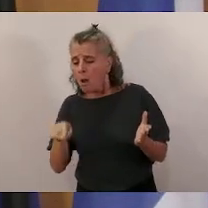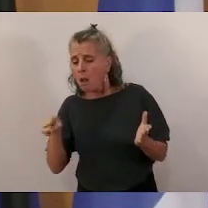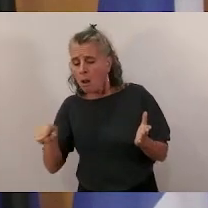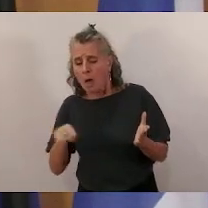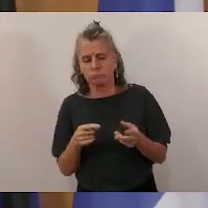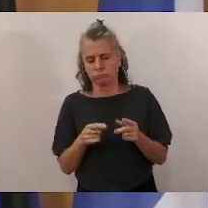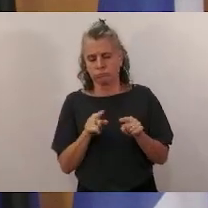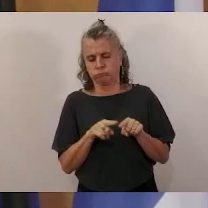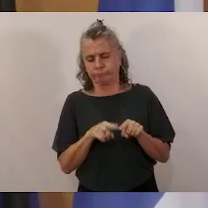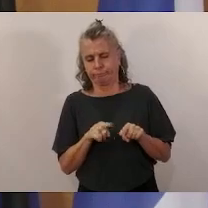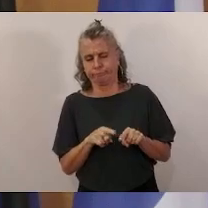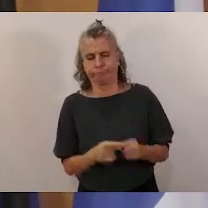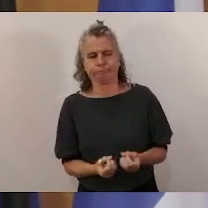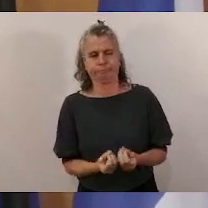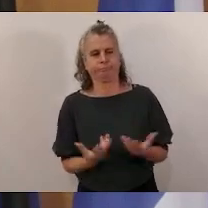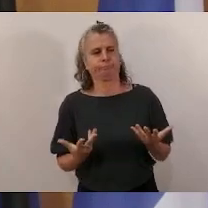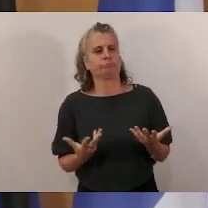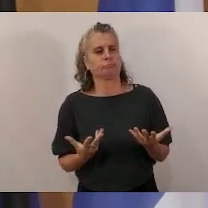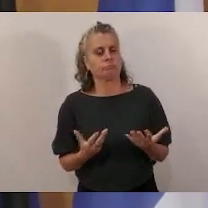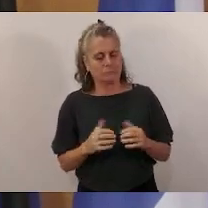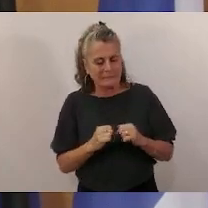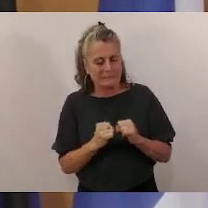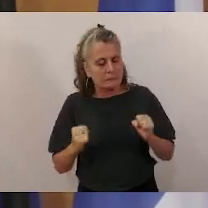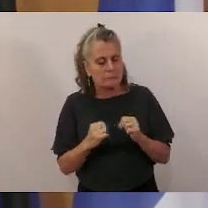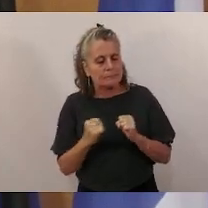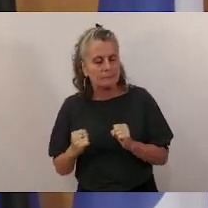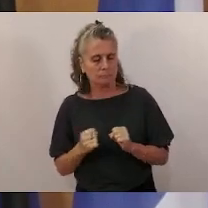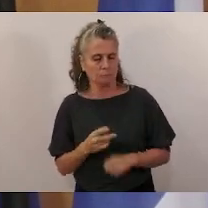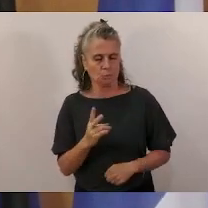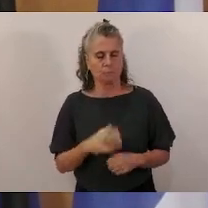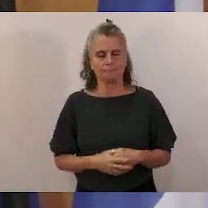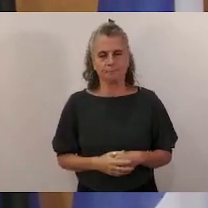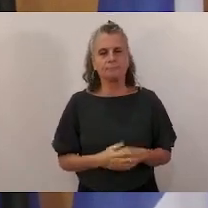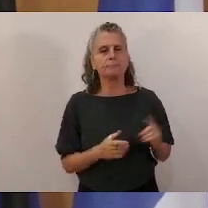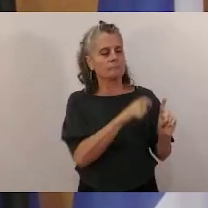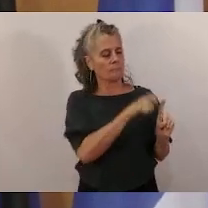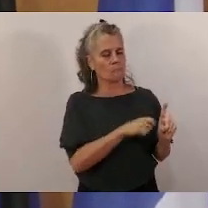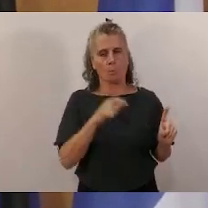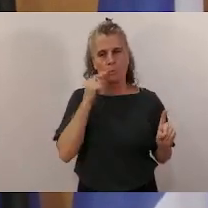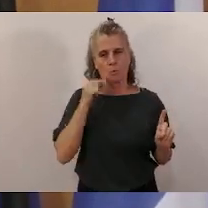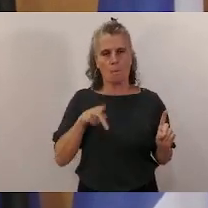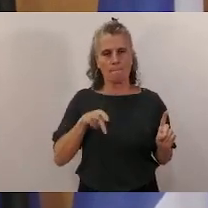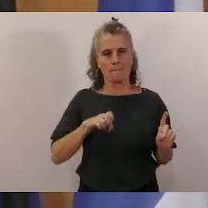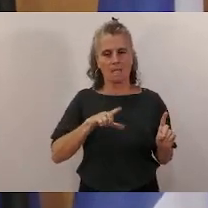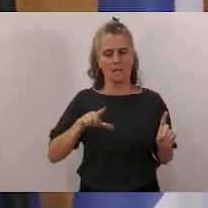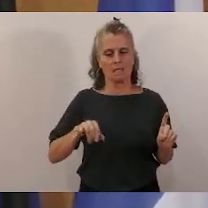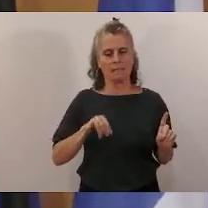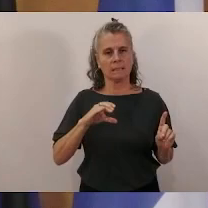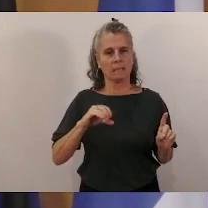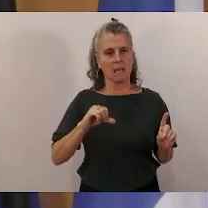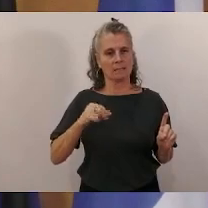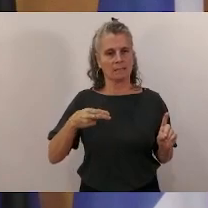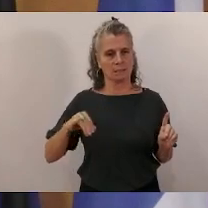Je passe la parole à Christian Pellicani sur les rapports de 1 à 3.